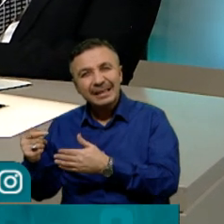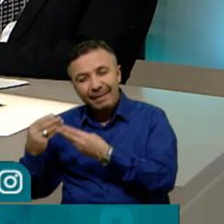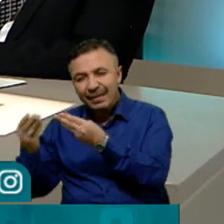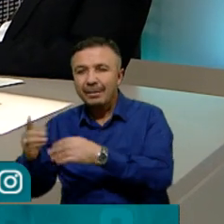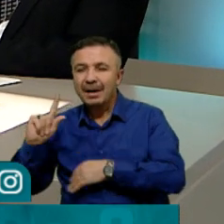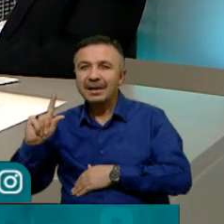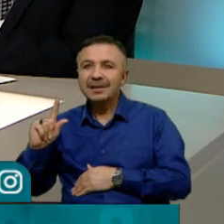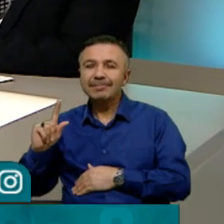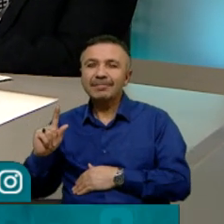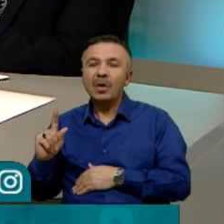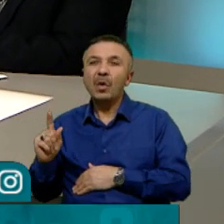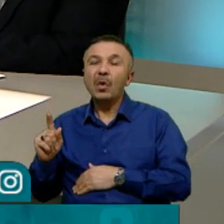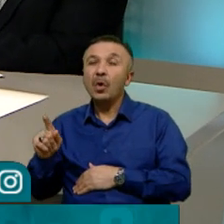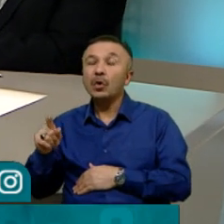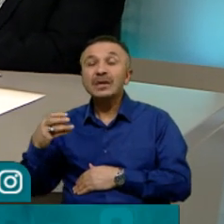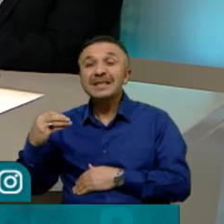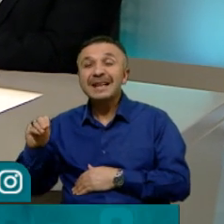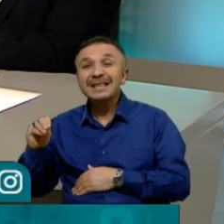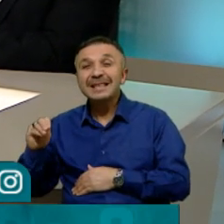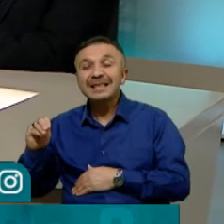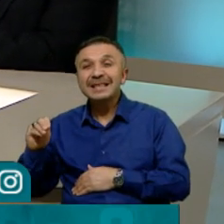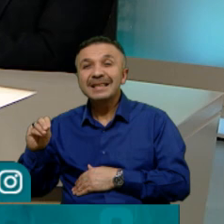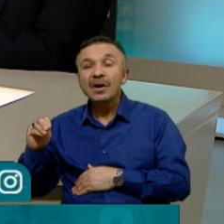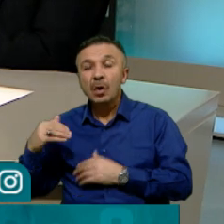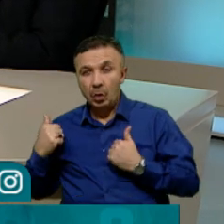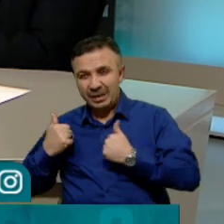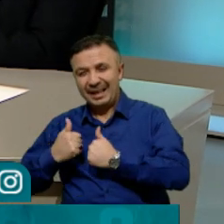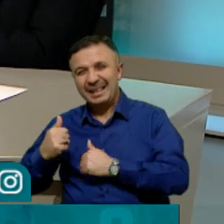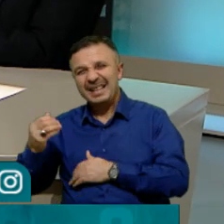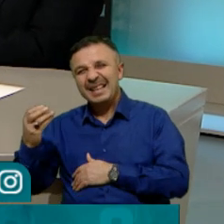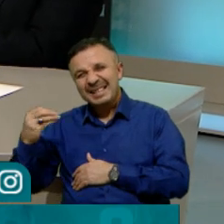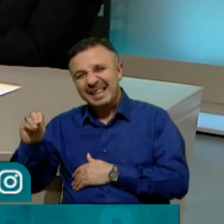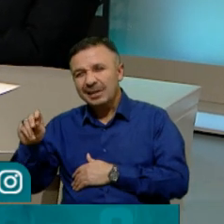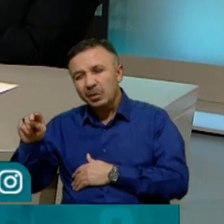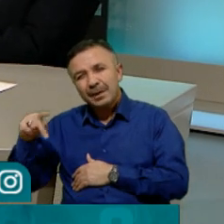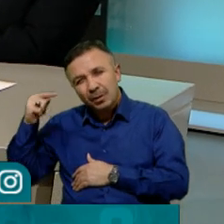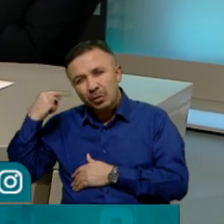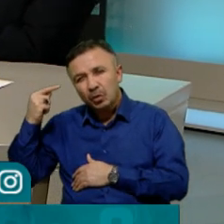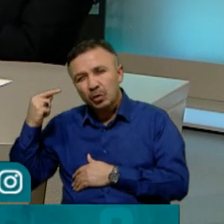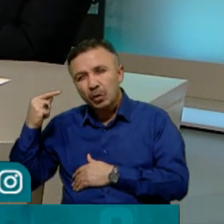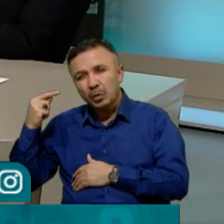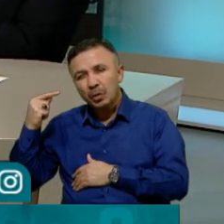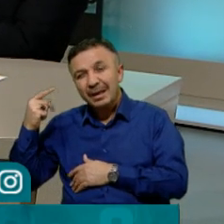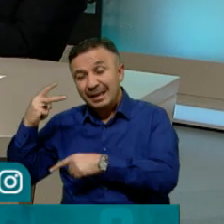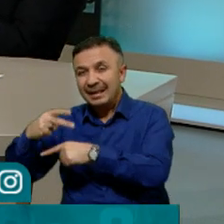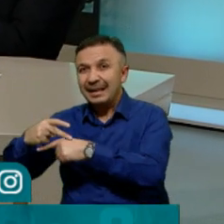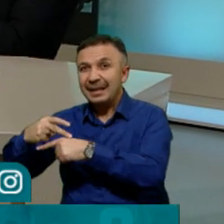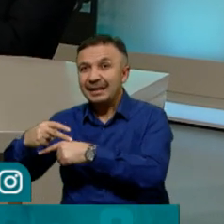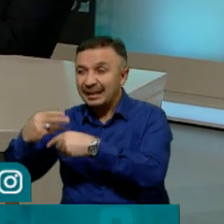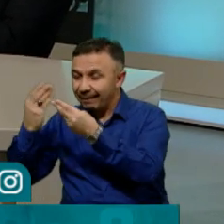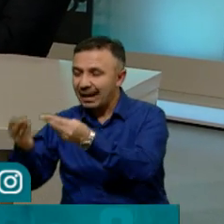Nehri üzerinde satış değeri üzerinden vereceksiniz sanki satıyormuş gibi düşünüp o şekilde vereceksiniz